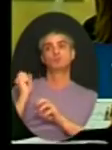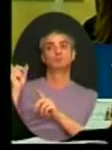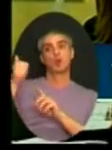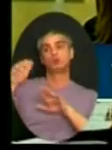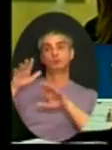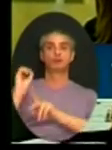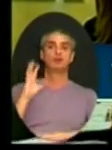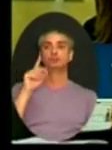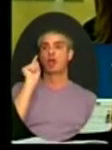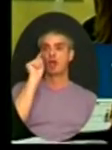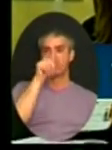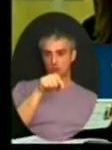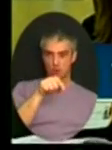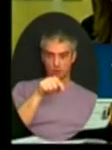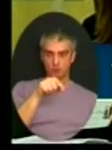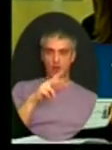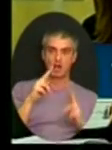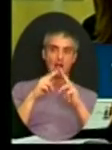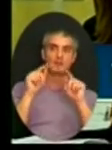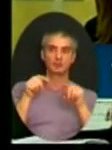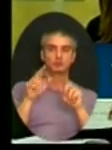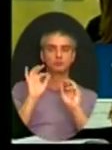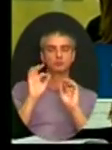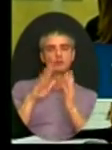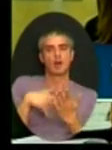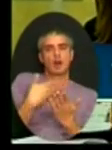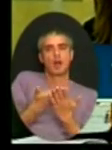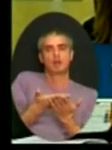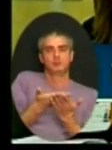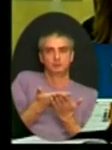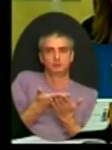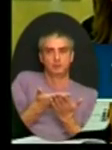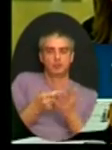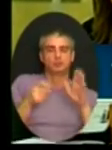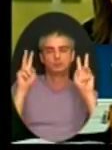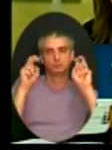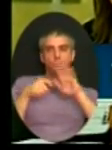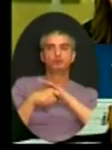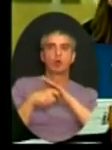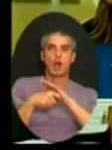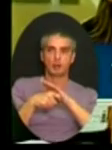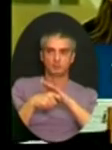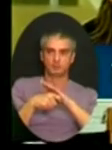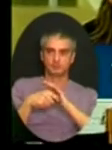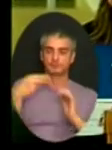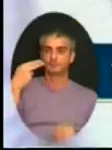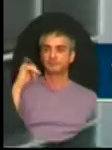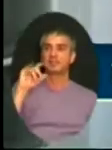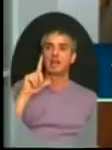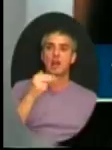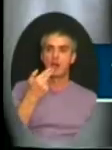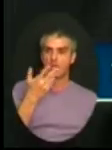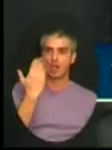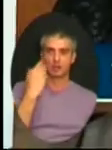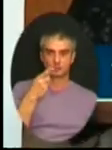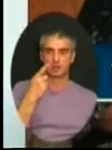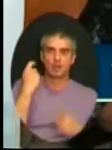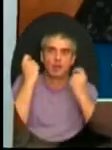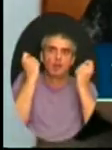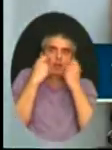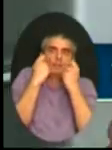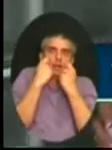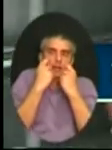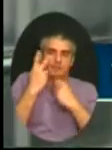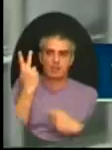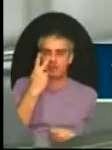הממשלה למפגש הזה, כדי להציע את השוחד לכאורה. הילה הייתה בהלם העניין